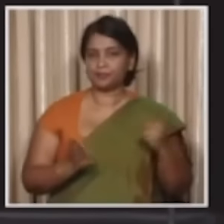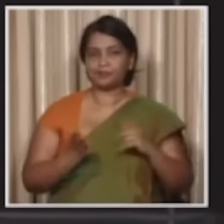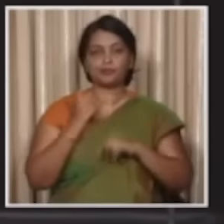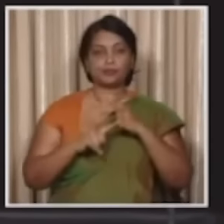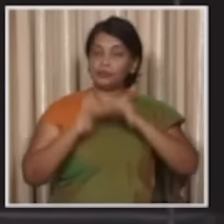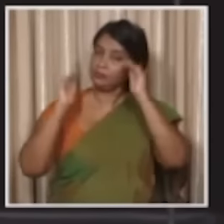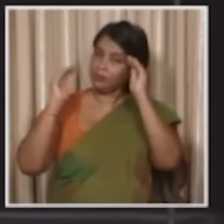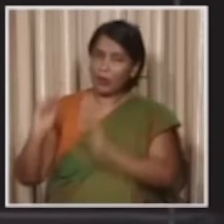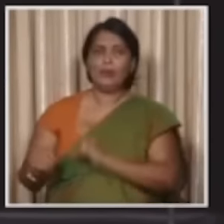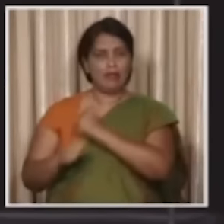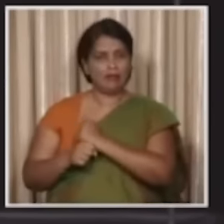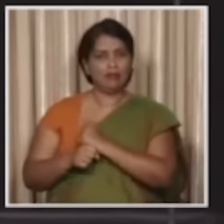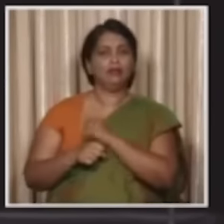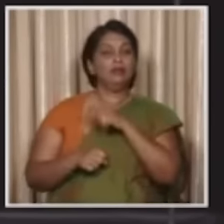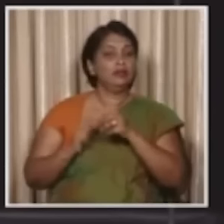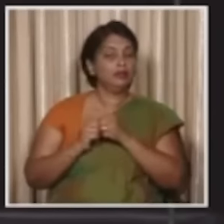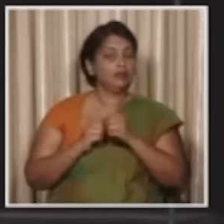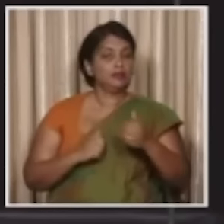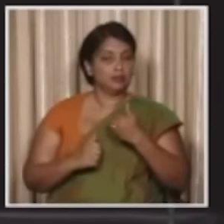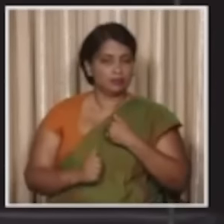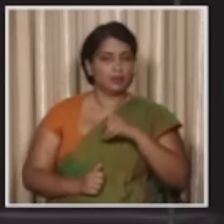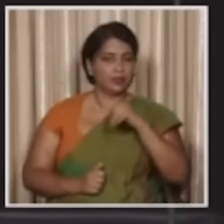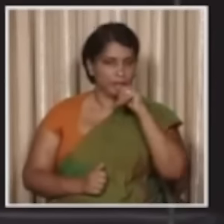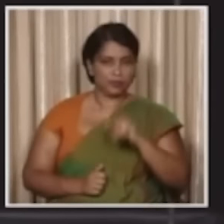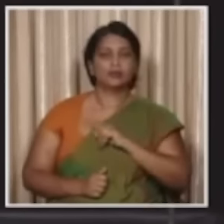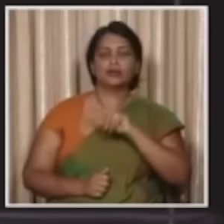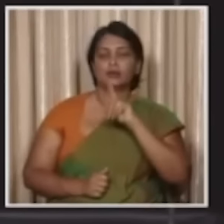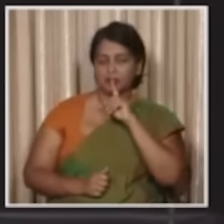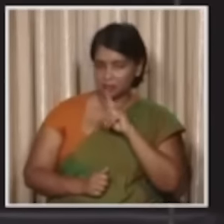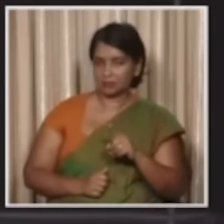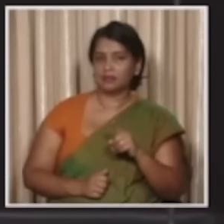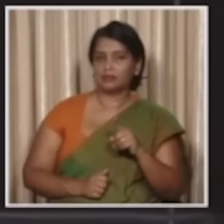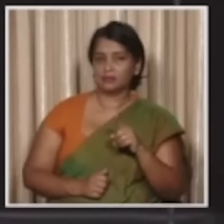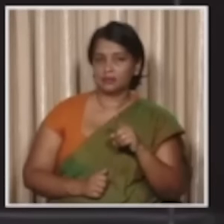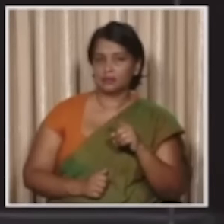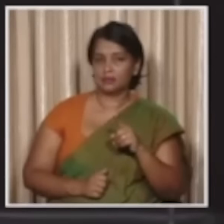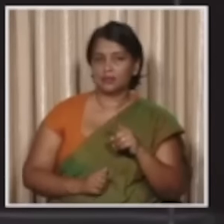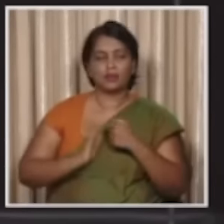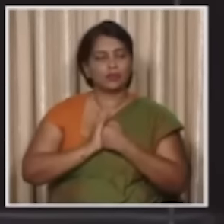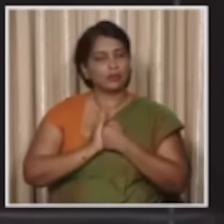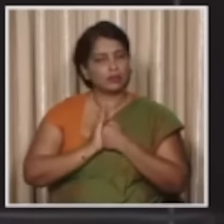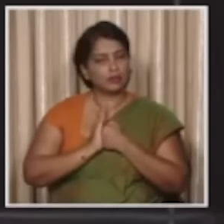අඩු කරා. මෙතෙන්දි සිද්ධ වෙන්න ඕනේ මම ඊටාම පැහැදිලිව කියනවා. ගරු